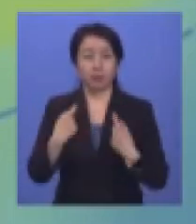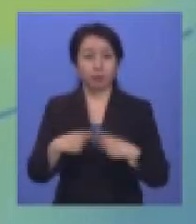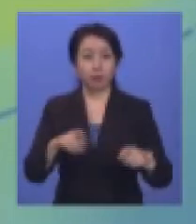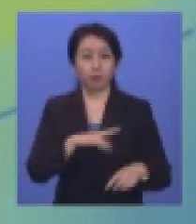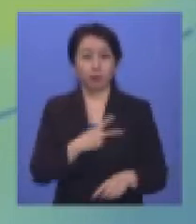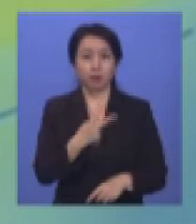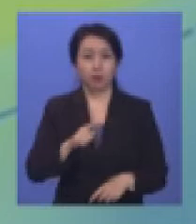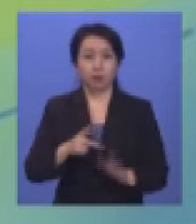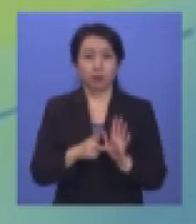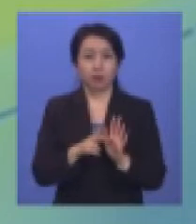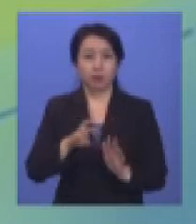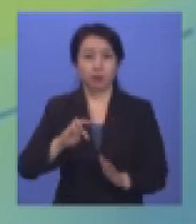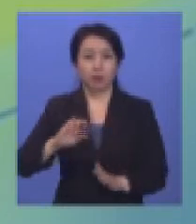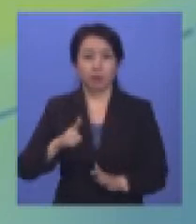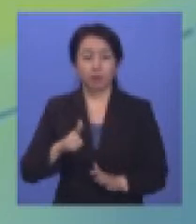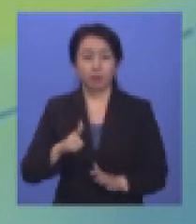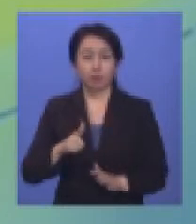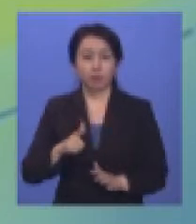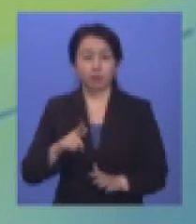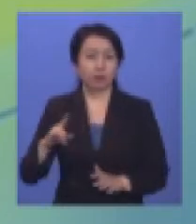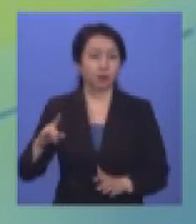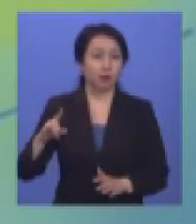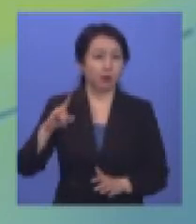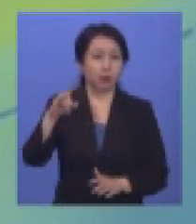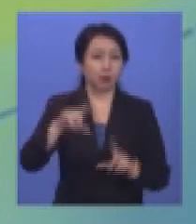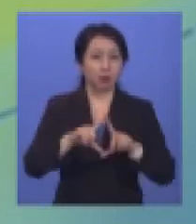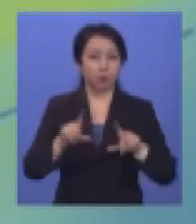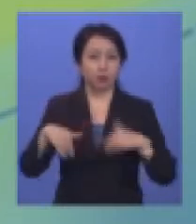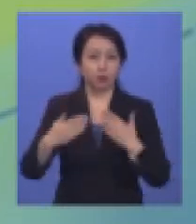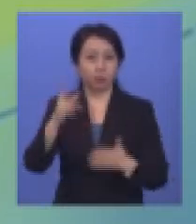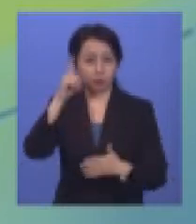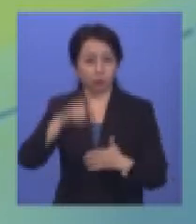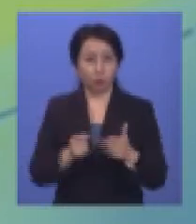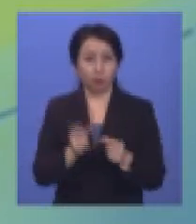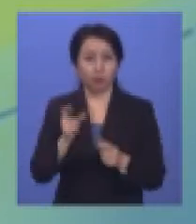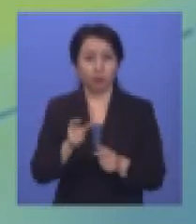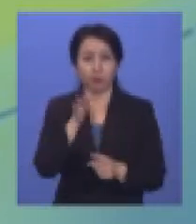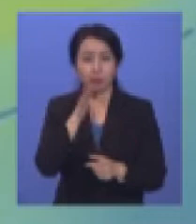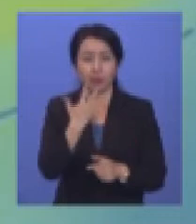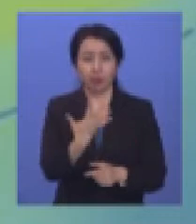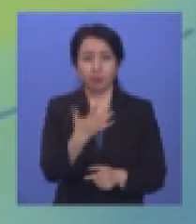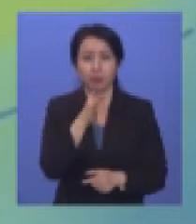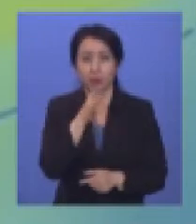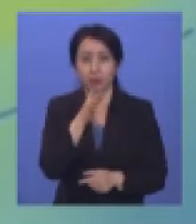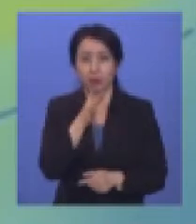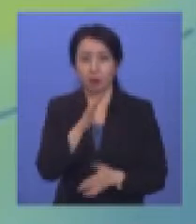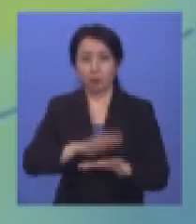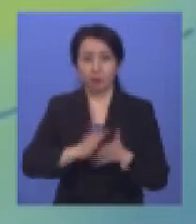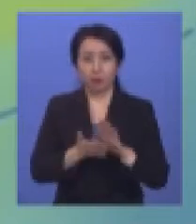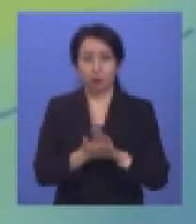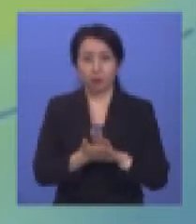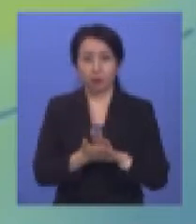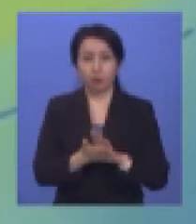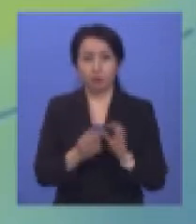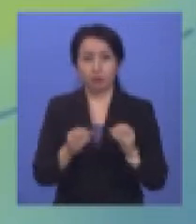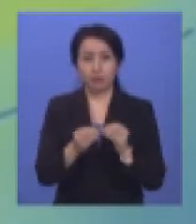продажи, составила 2,8 миллиардов тенге. Имущество аэропорта передается в доверительное управление сроком на 5 лет. По договору в течение